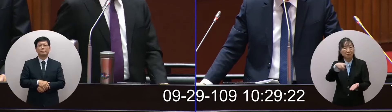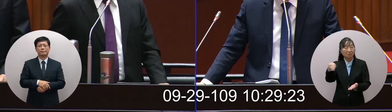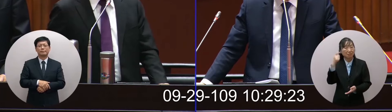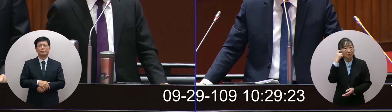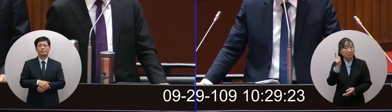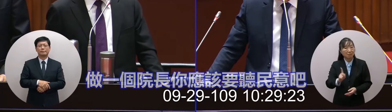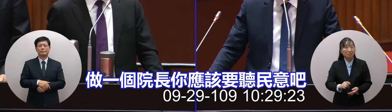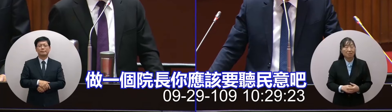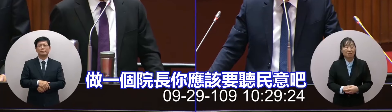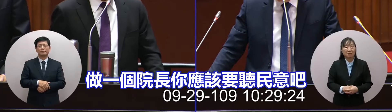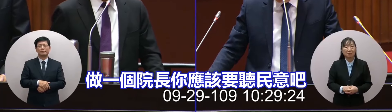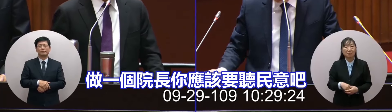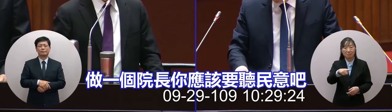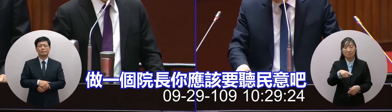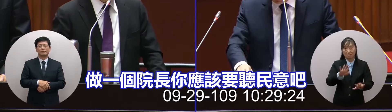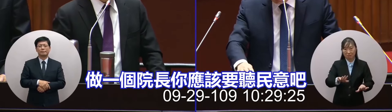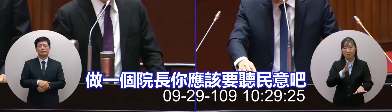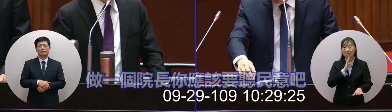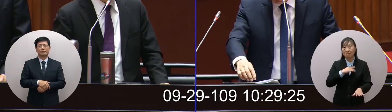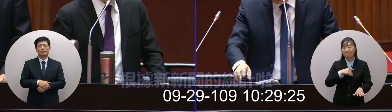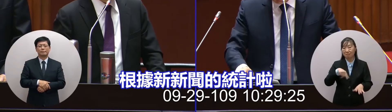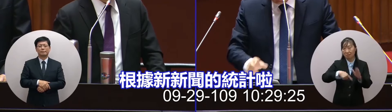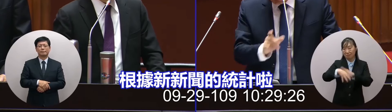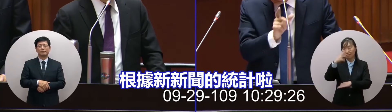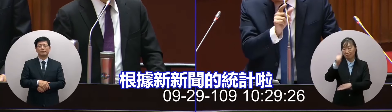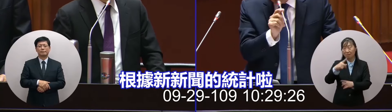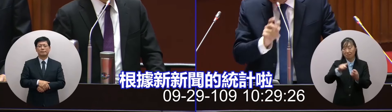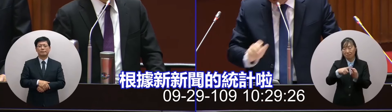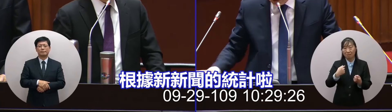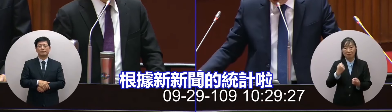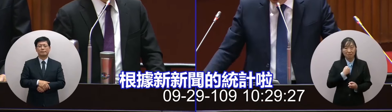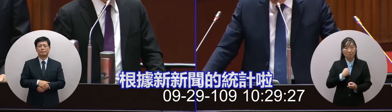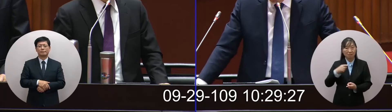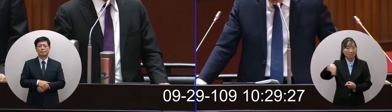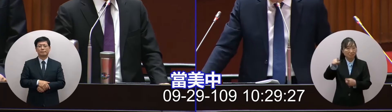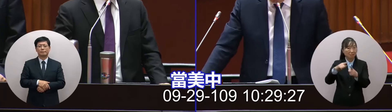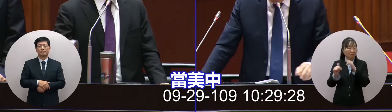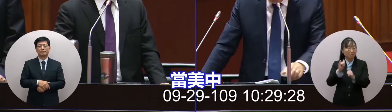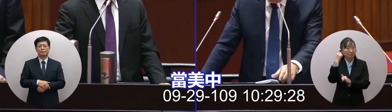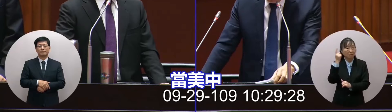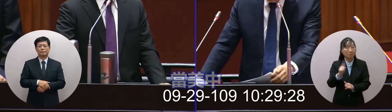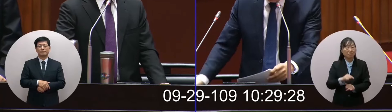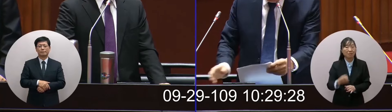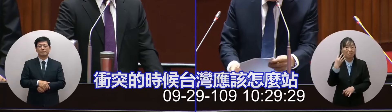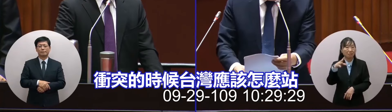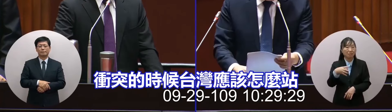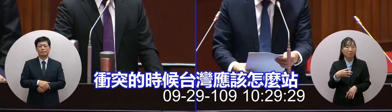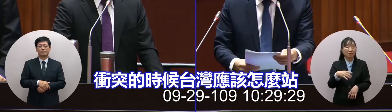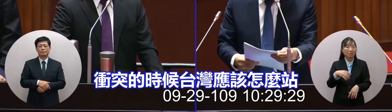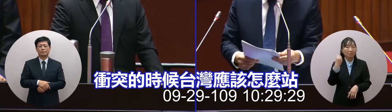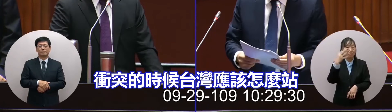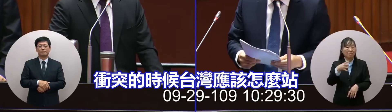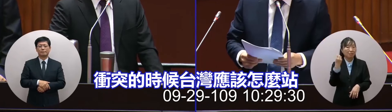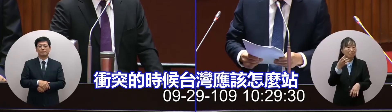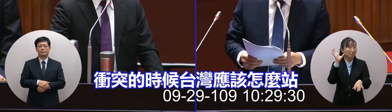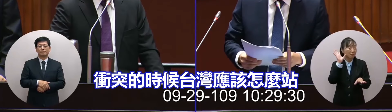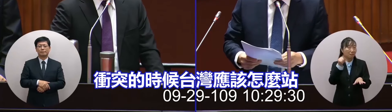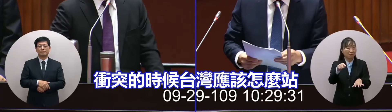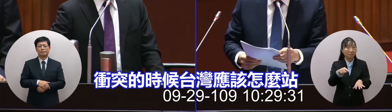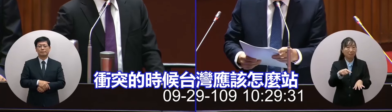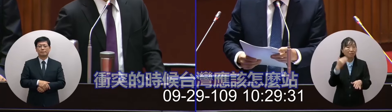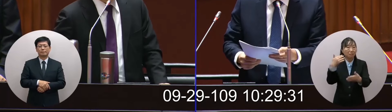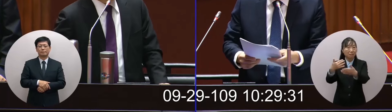好。做一个院长，你应该要听民意了。根据新新闻的统计了，当美中冲突的时候，台湾